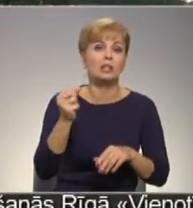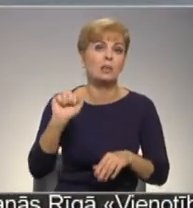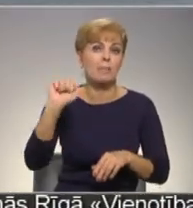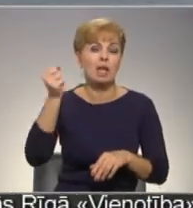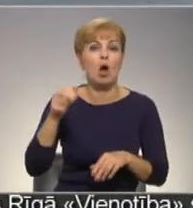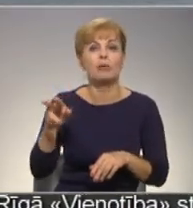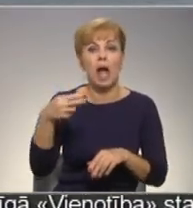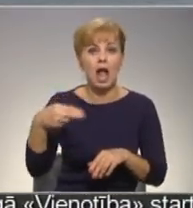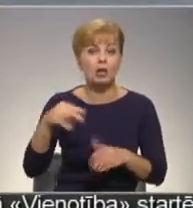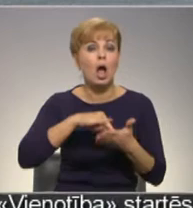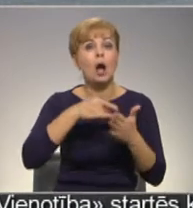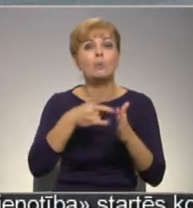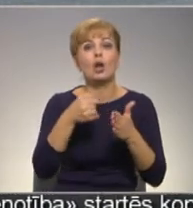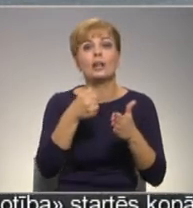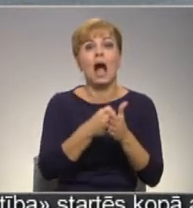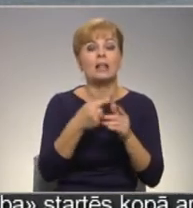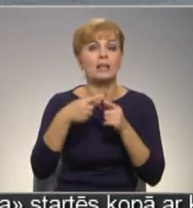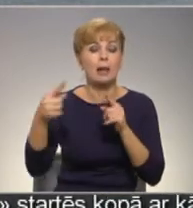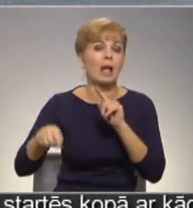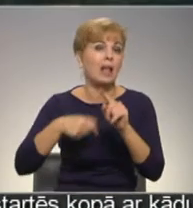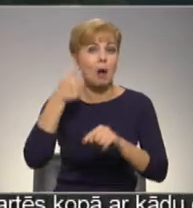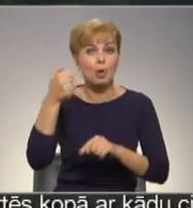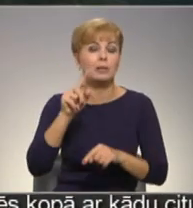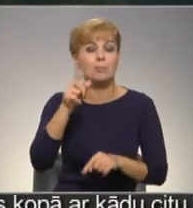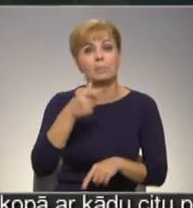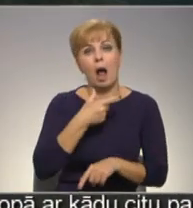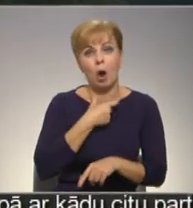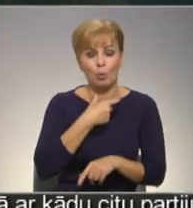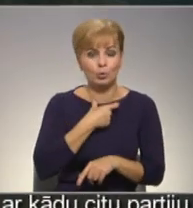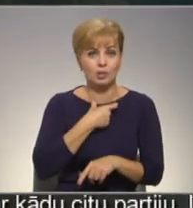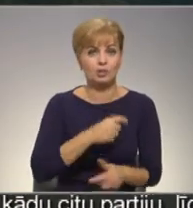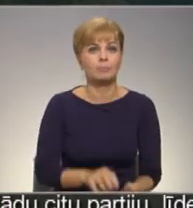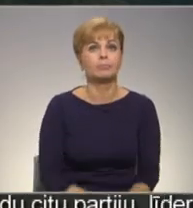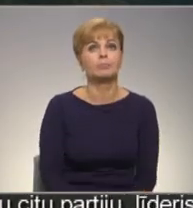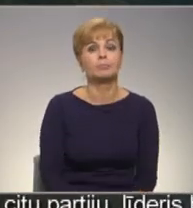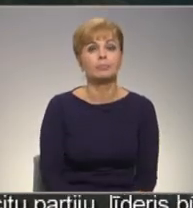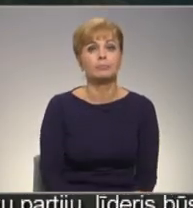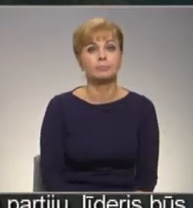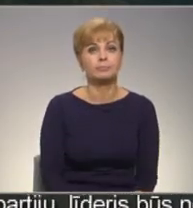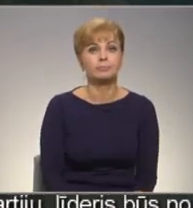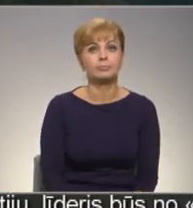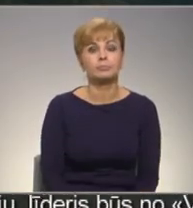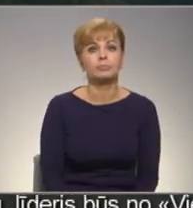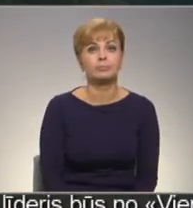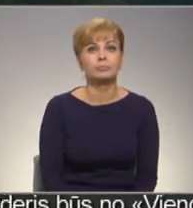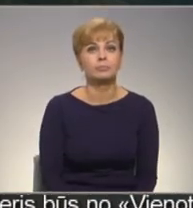miljoni eiro. Projekta gala termiņš ir nākamā gada 1. augusts. Baiva Denberga, Kristīna Freimane, Ģirds Grenevits, Talsu televīzija.